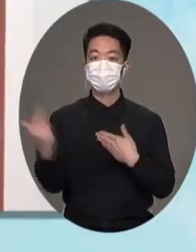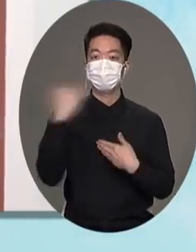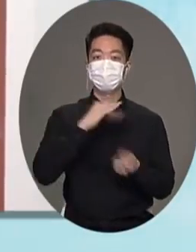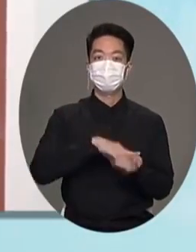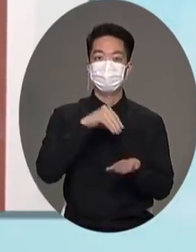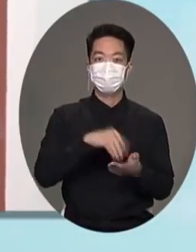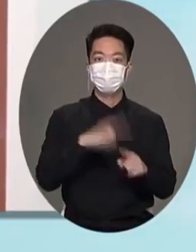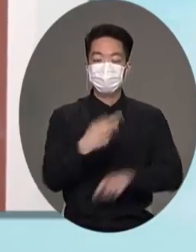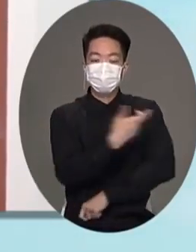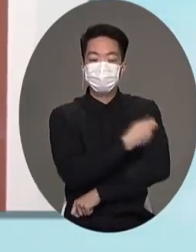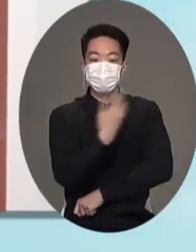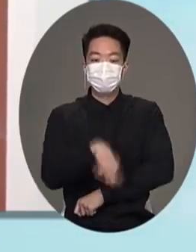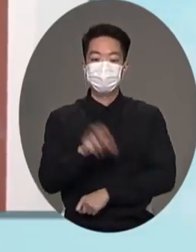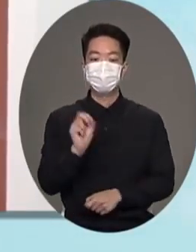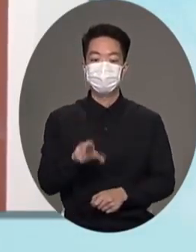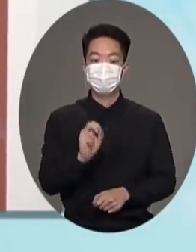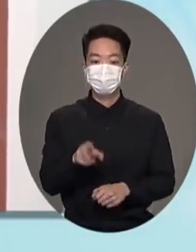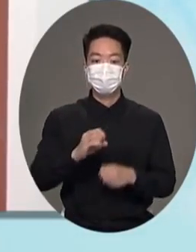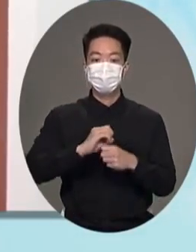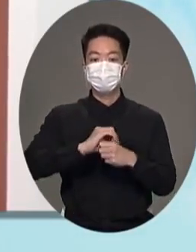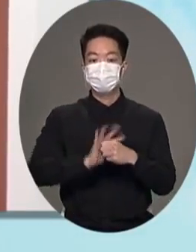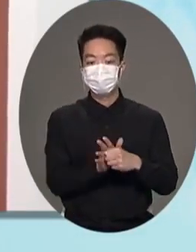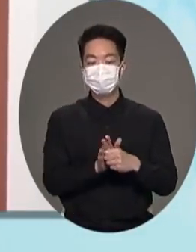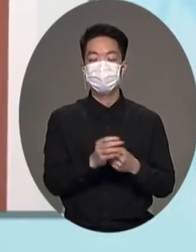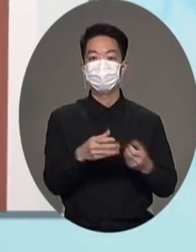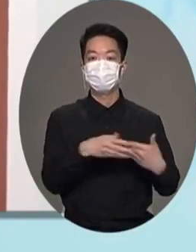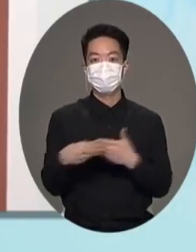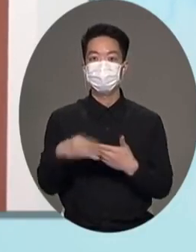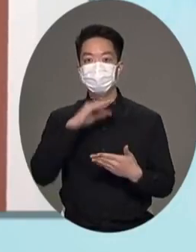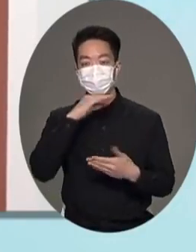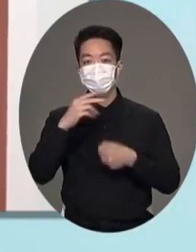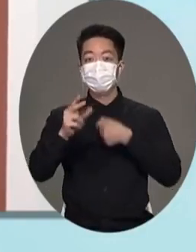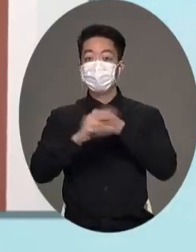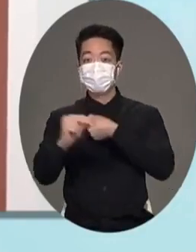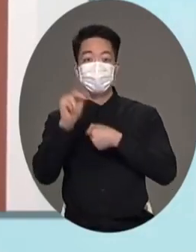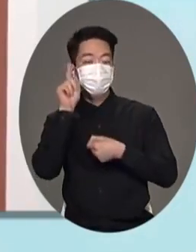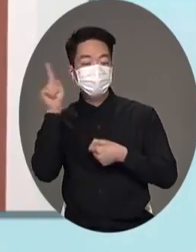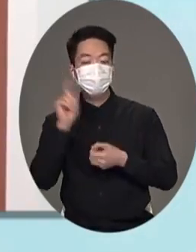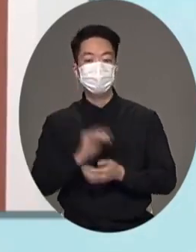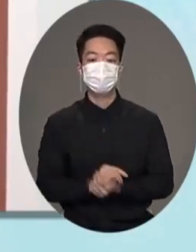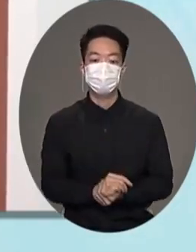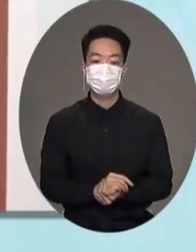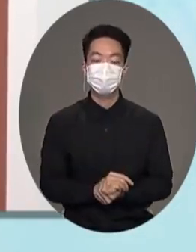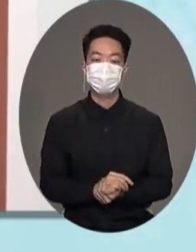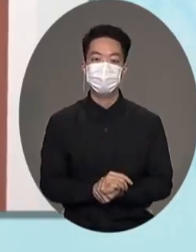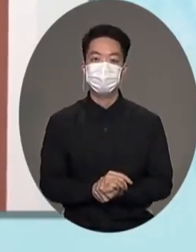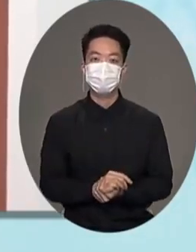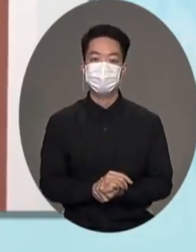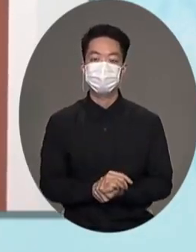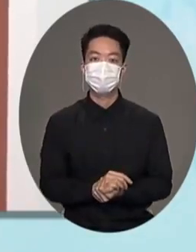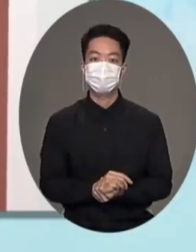的个案，就算打晒针都是有带病毒呢，如果去到第7日呢，只是、可以诊断到是